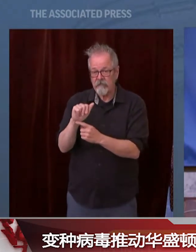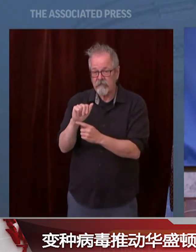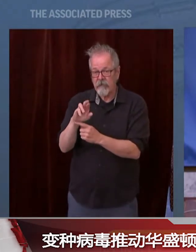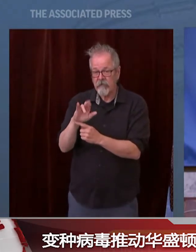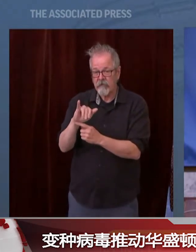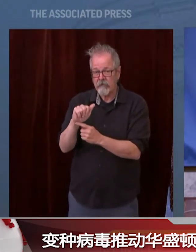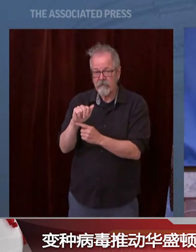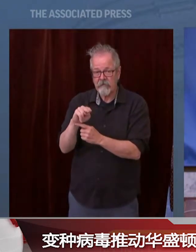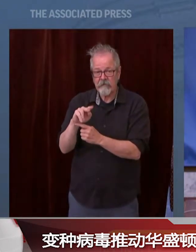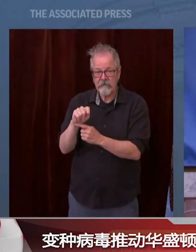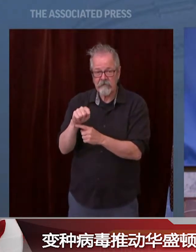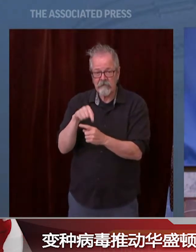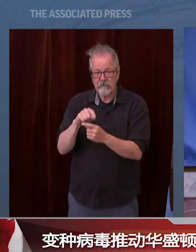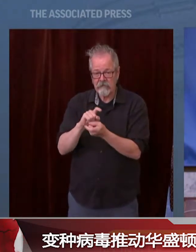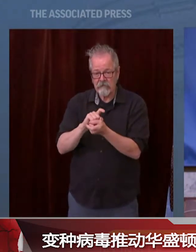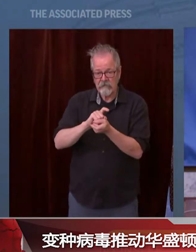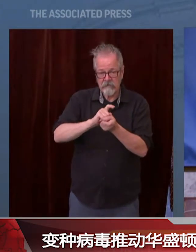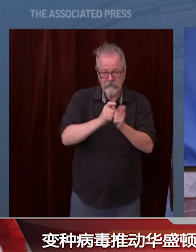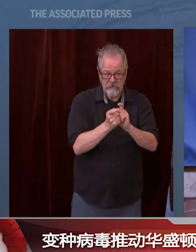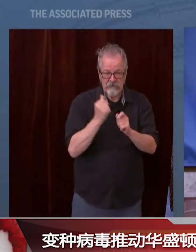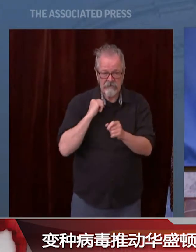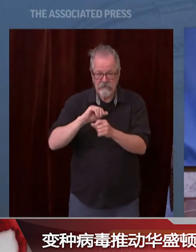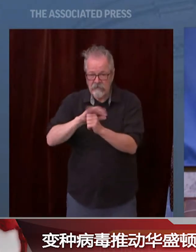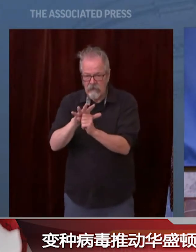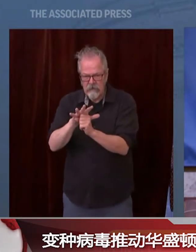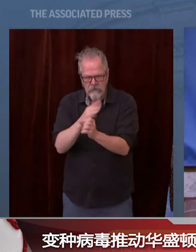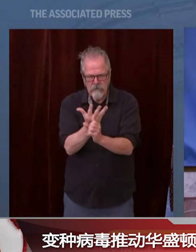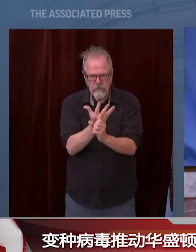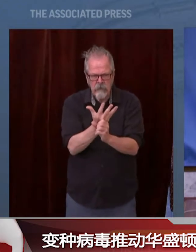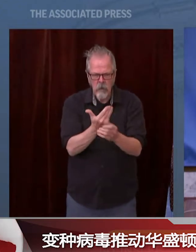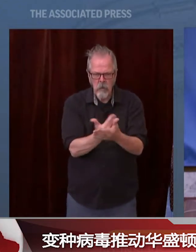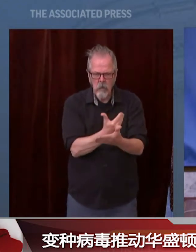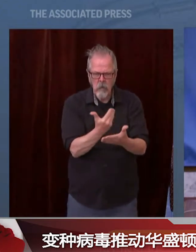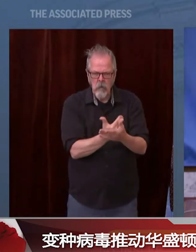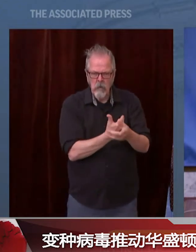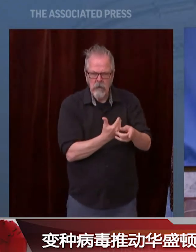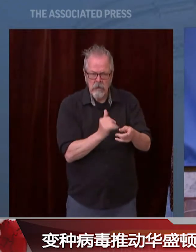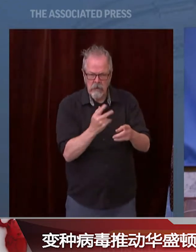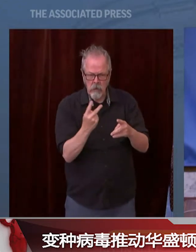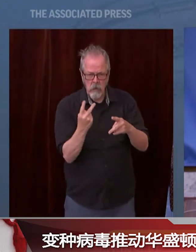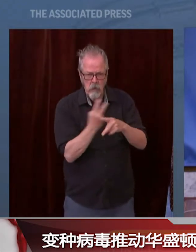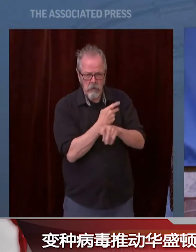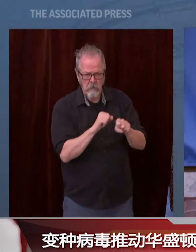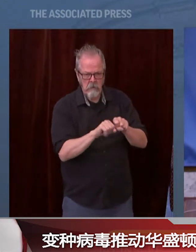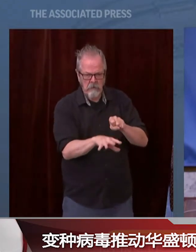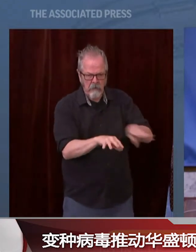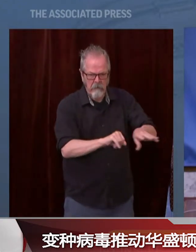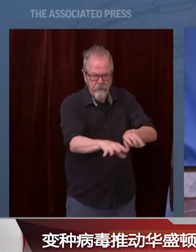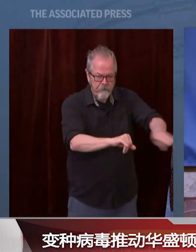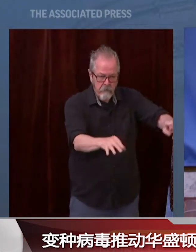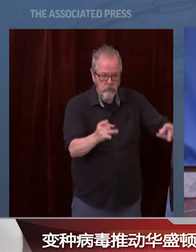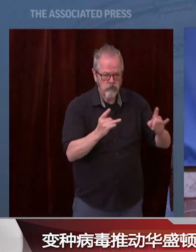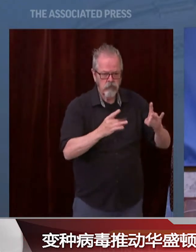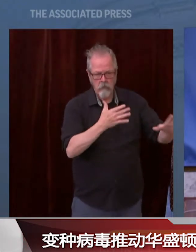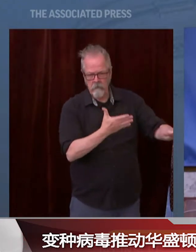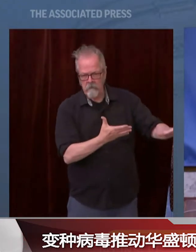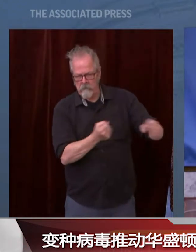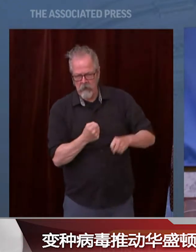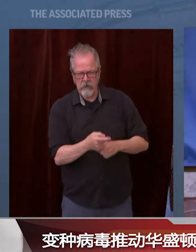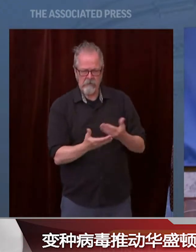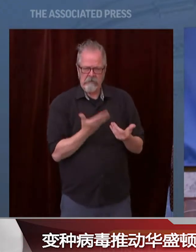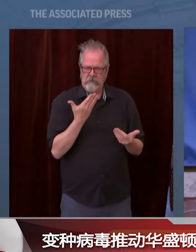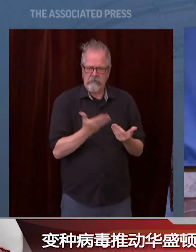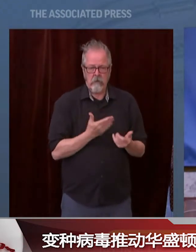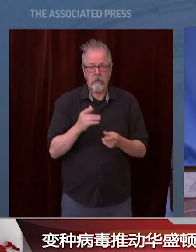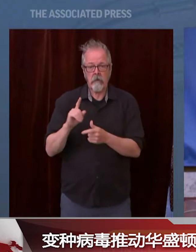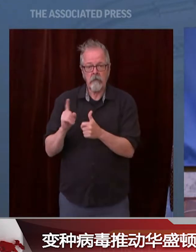堂减少室内的容纳人数。在评估了公共卫生安全基准数字之后，因斯利将决定哪些郡需要退